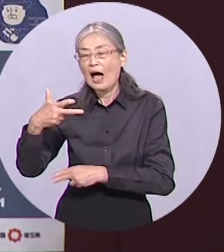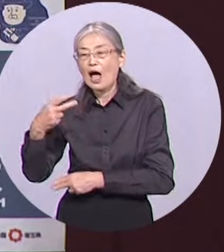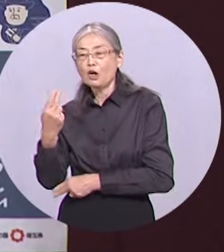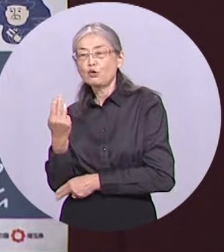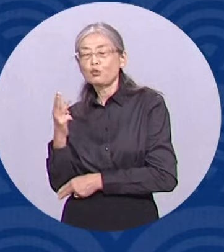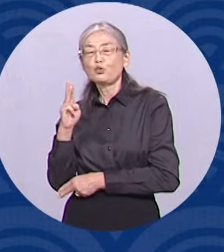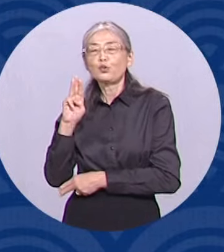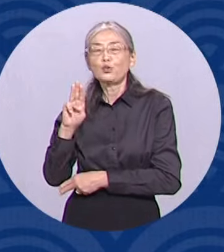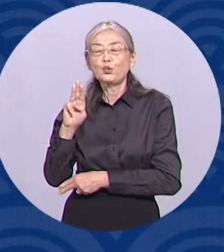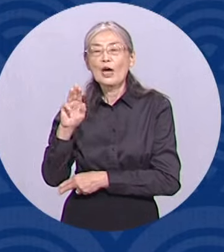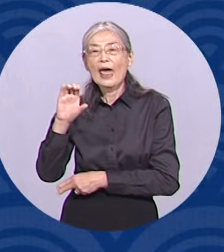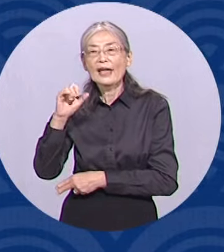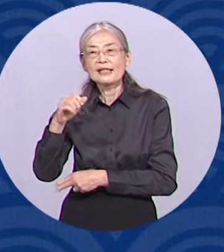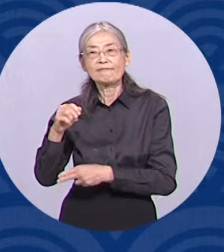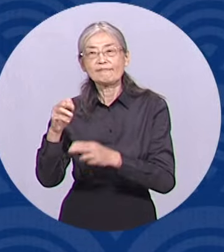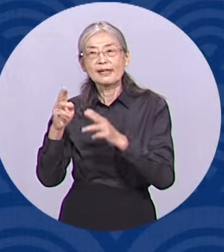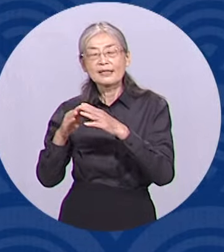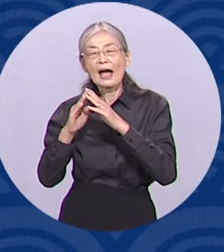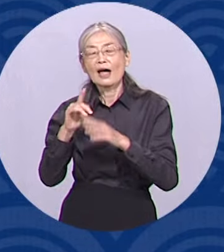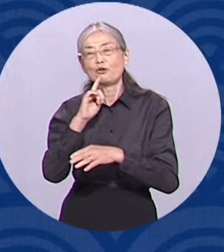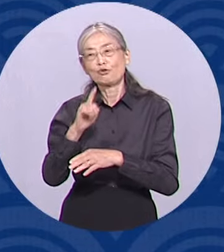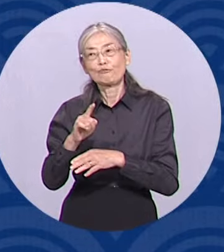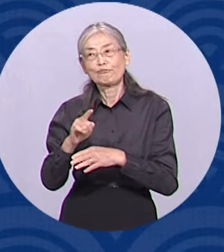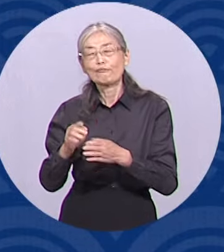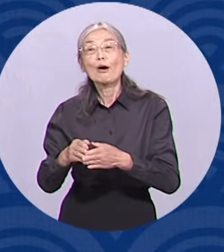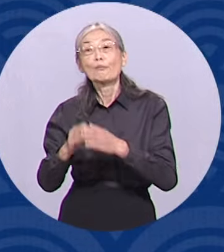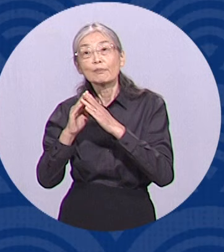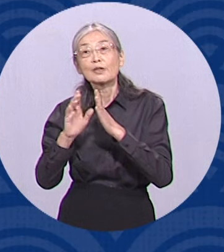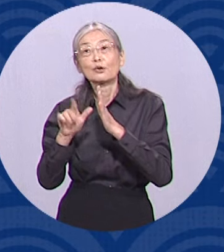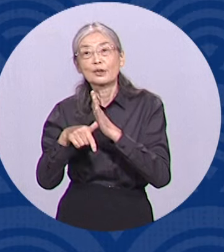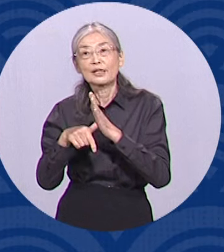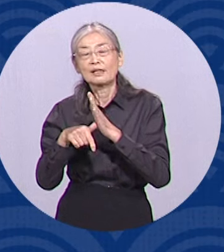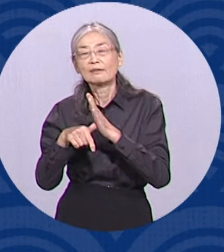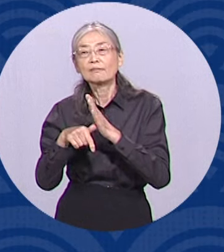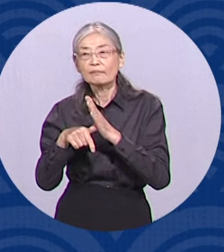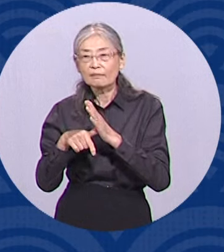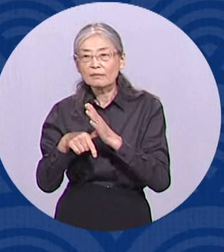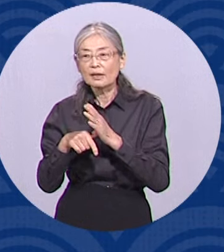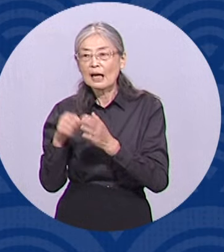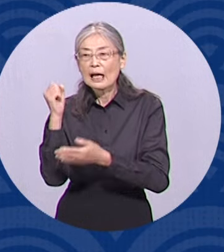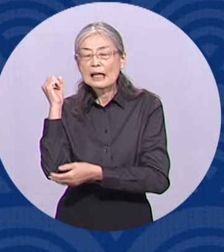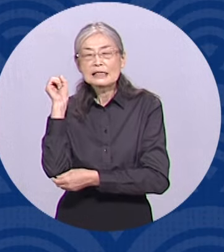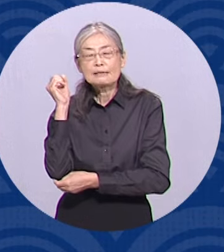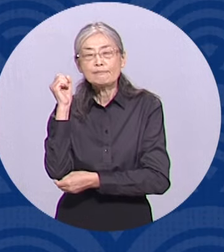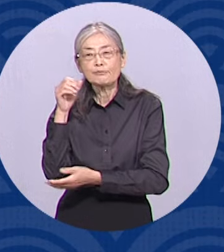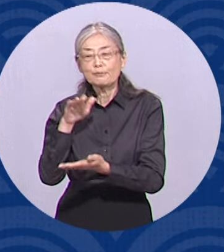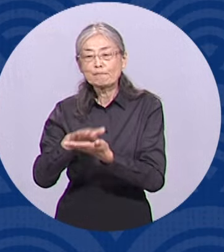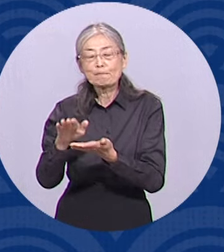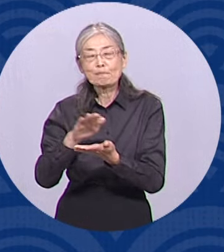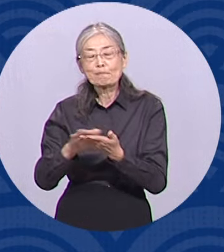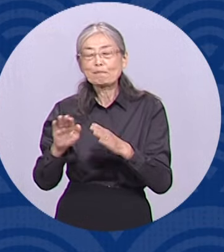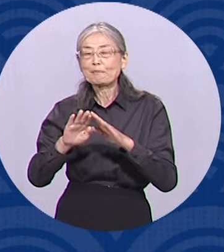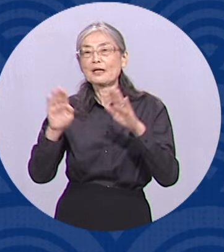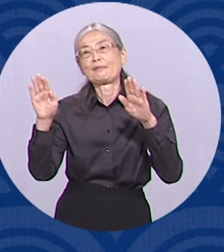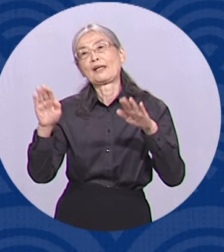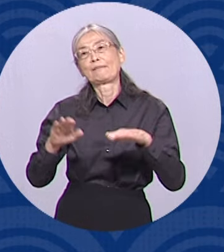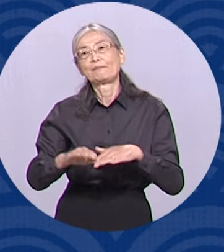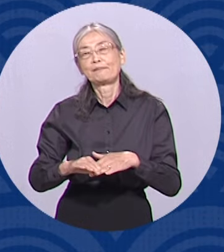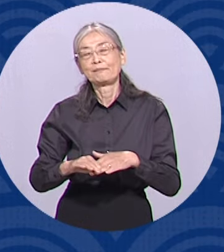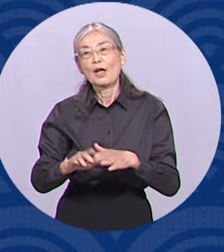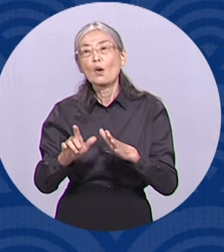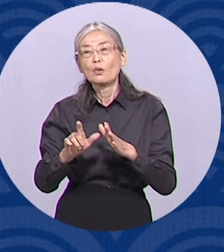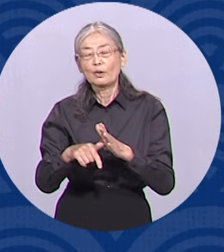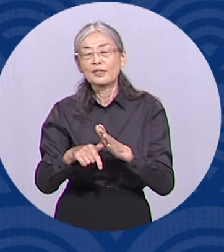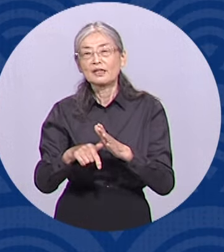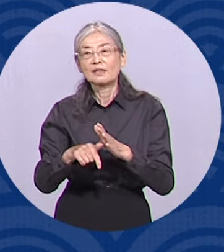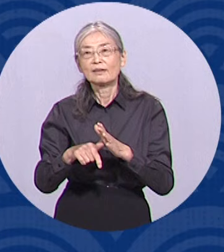まして、集英社創業しました当初ですね、新聞の印刷を始めたんですけれども、その当